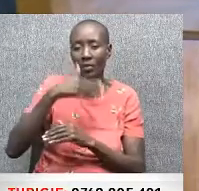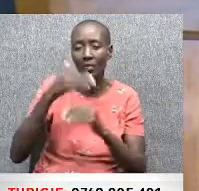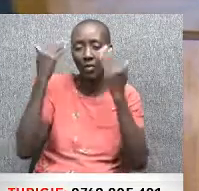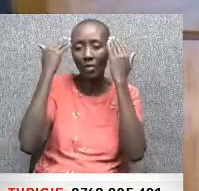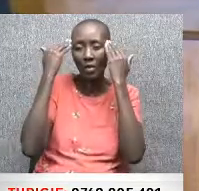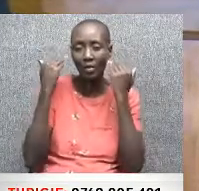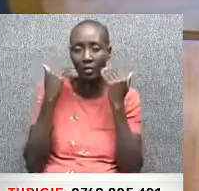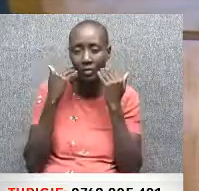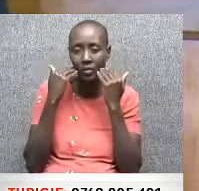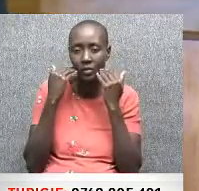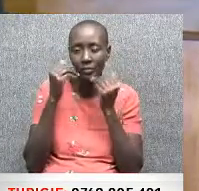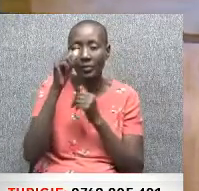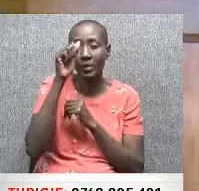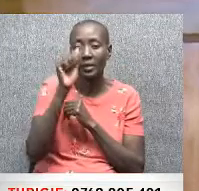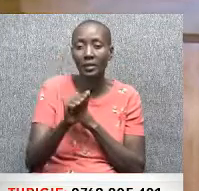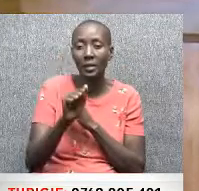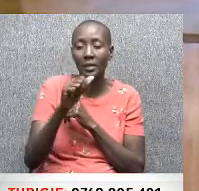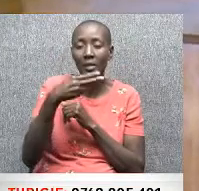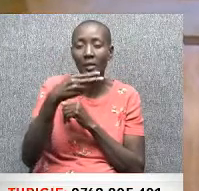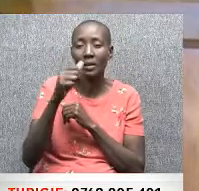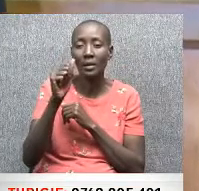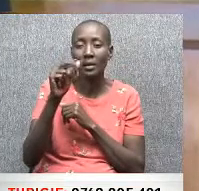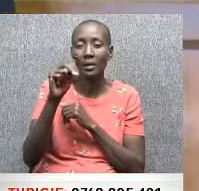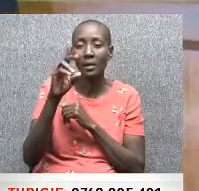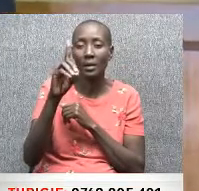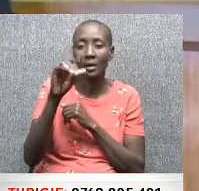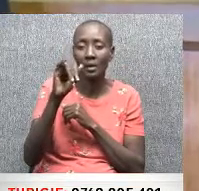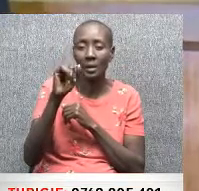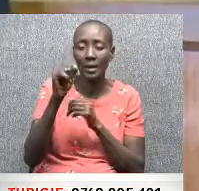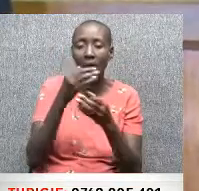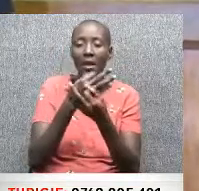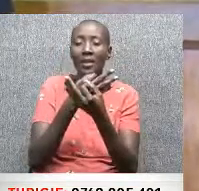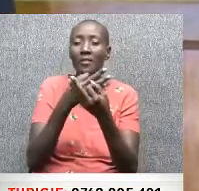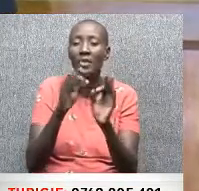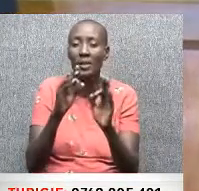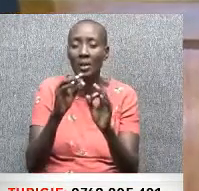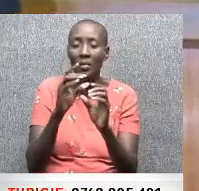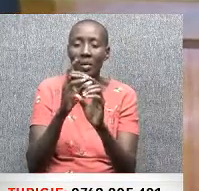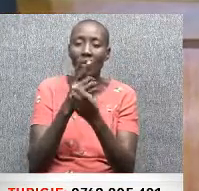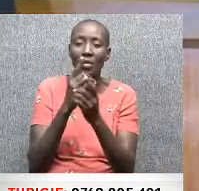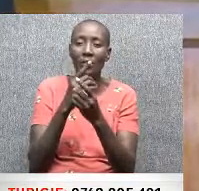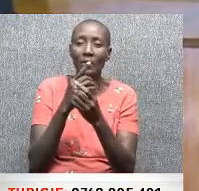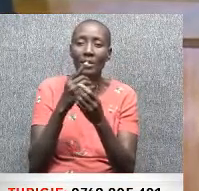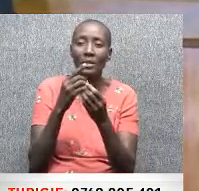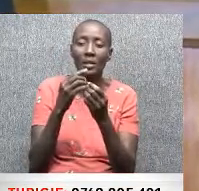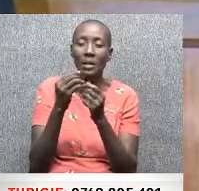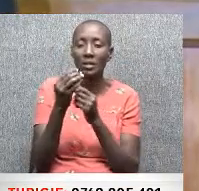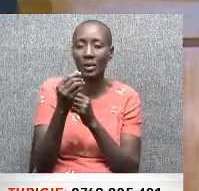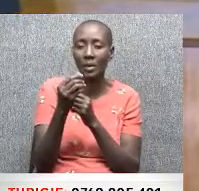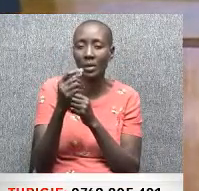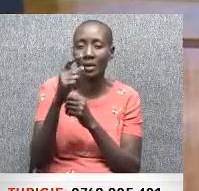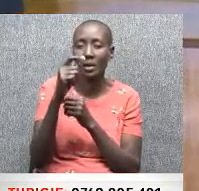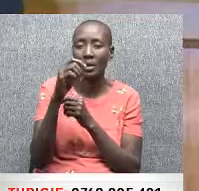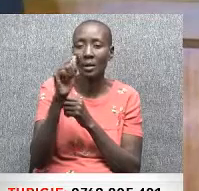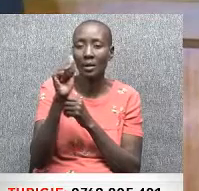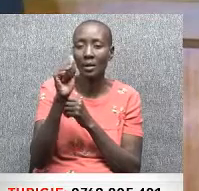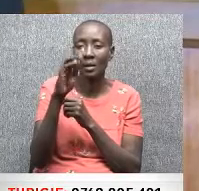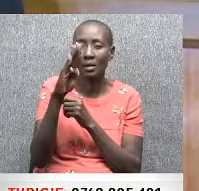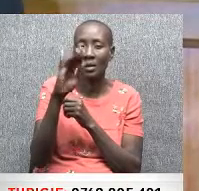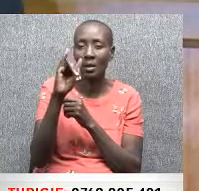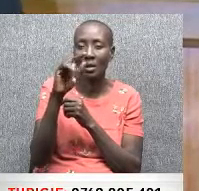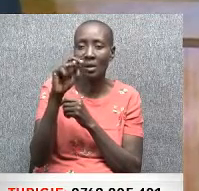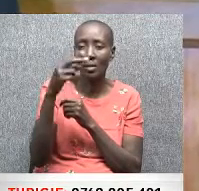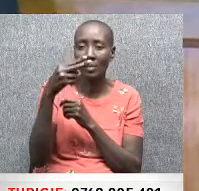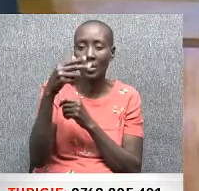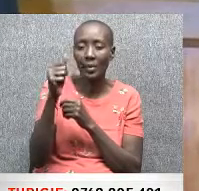Andai aliwaachilia watuhumiwa kwa dhamana tofauti. Tabitha Karanja aliachiliwa kwa dhamana ya